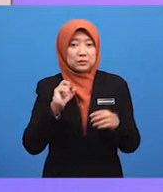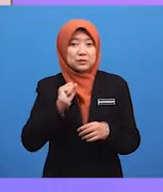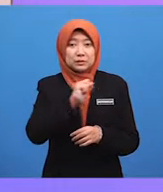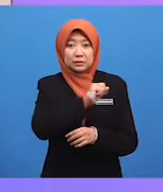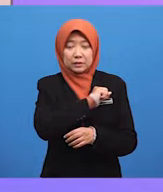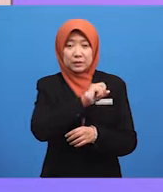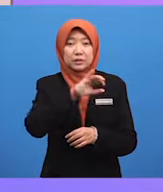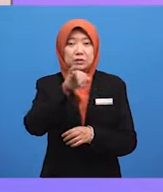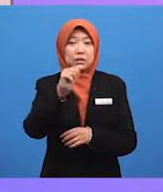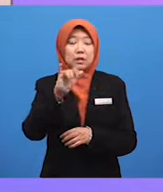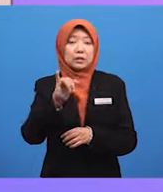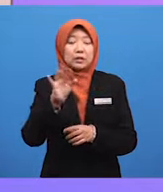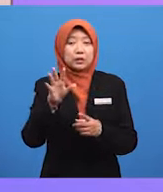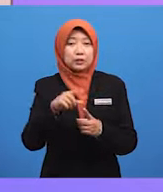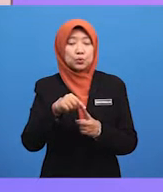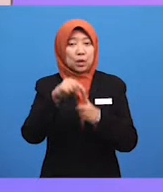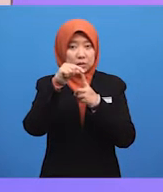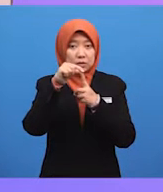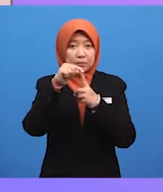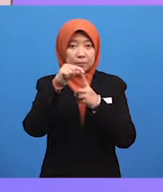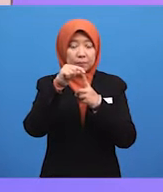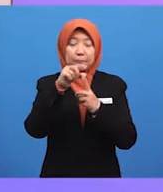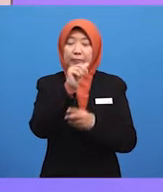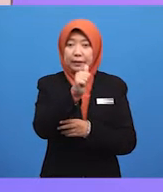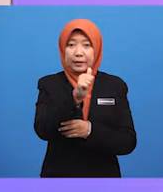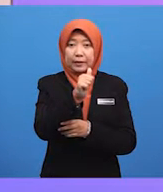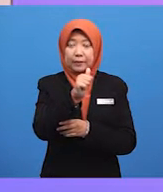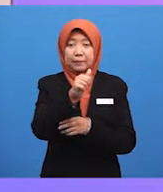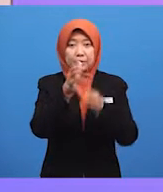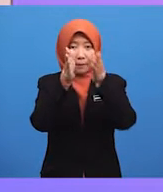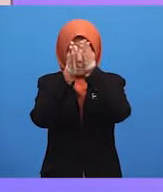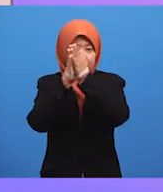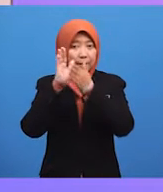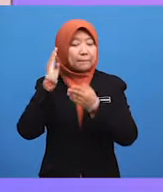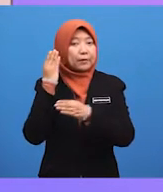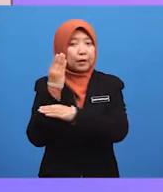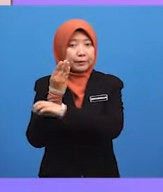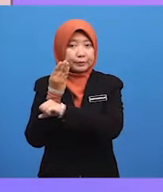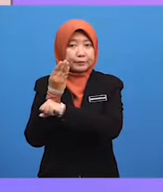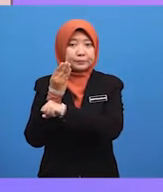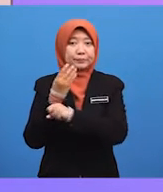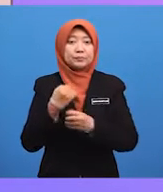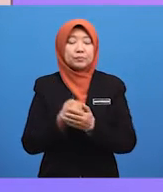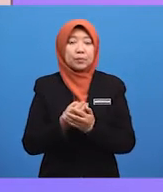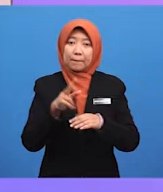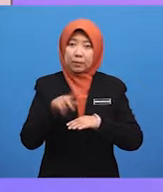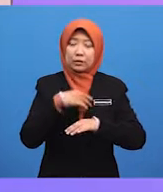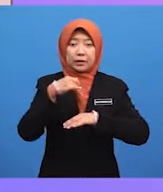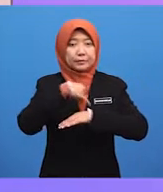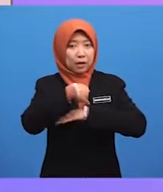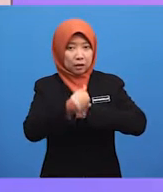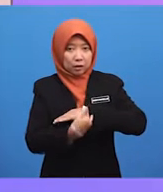jali, kecuali A. menyembah berhala, B. memakai